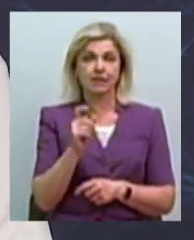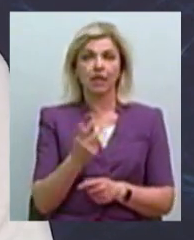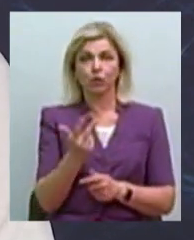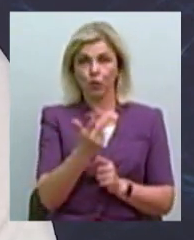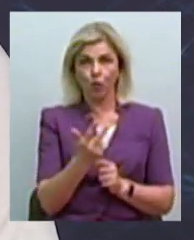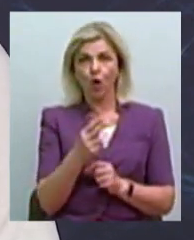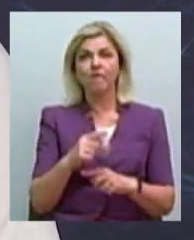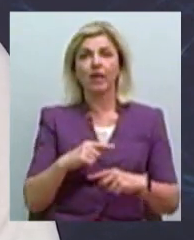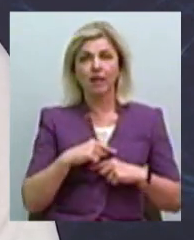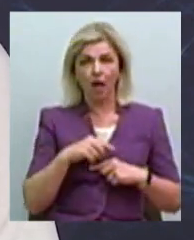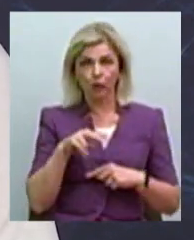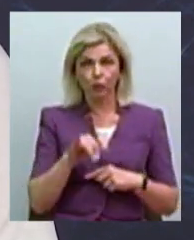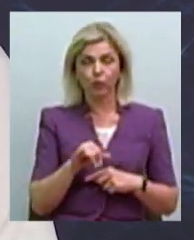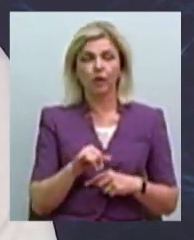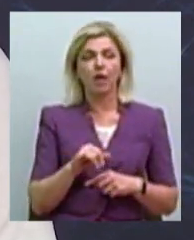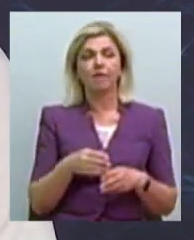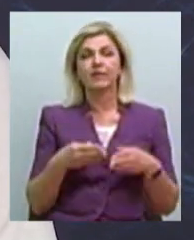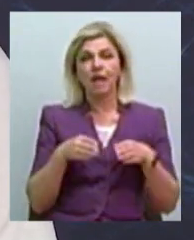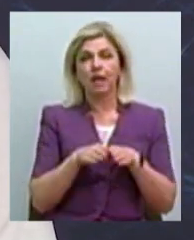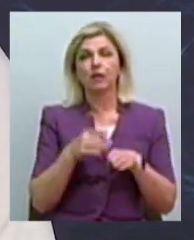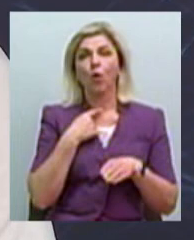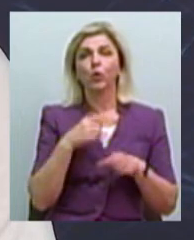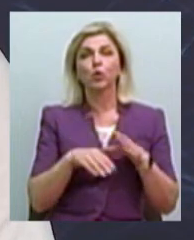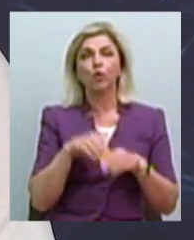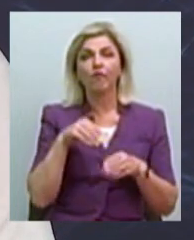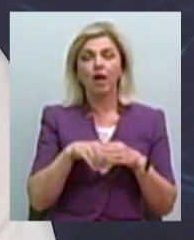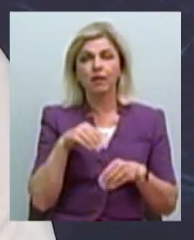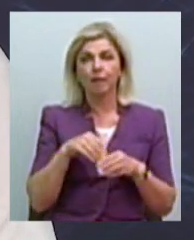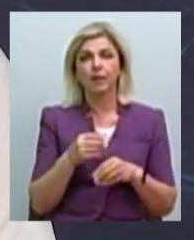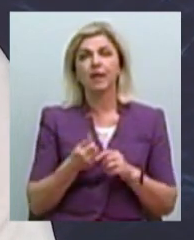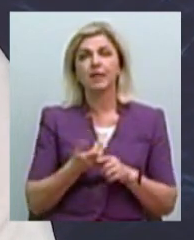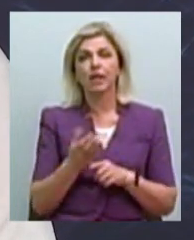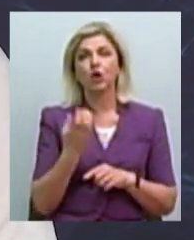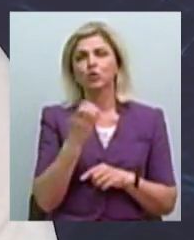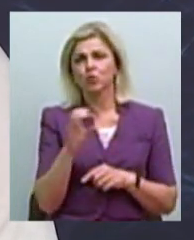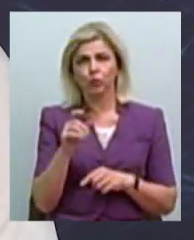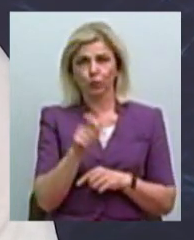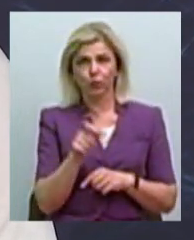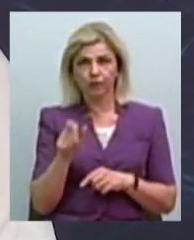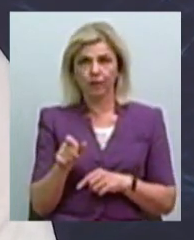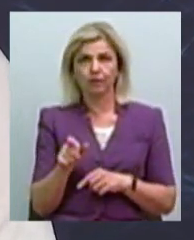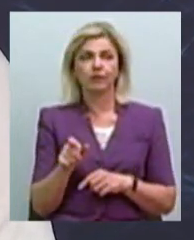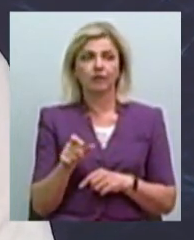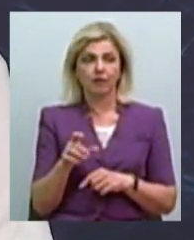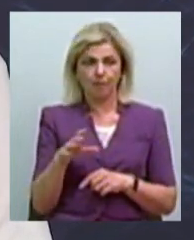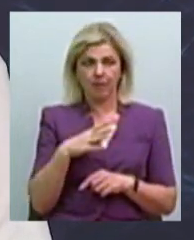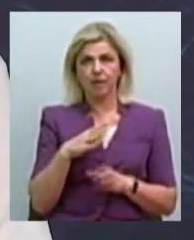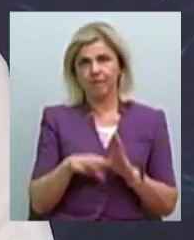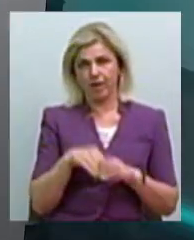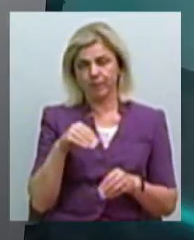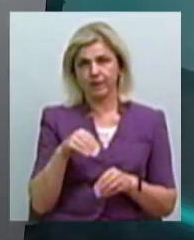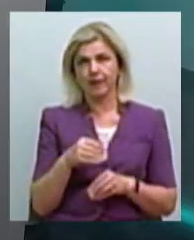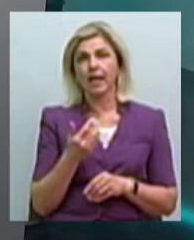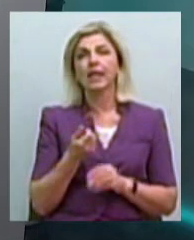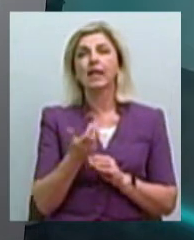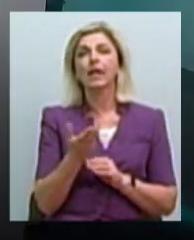по финалу, вот таким, скажем, закрытым голосованием, да, там несколько сот людей, это все вот было выбрано. Кілька сот людей.